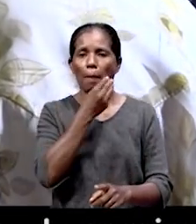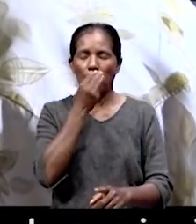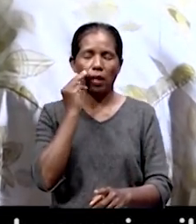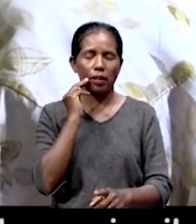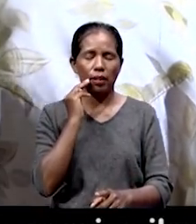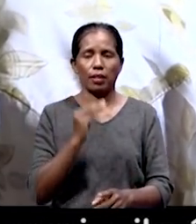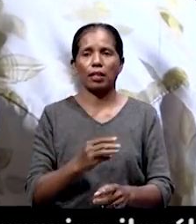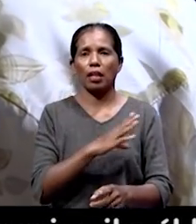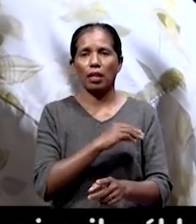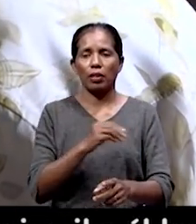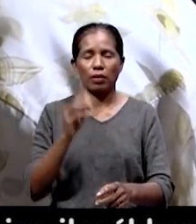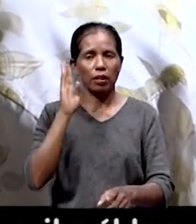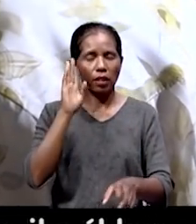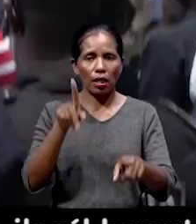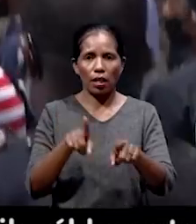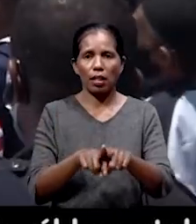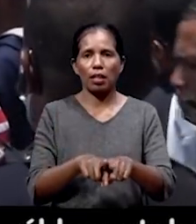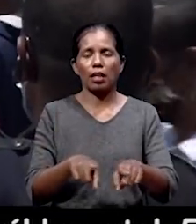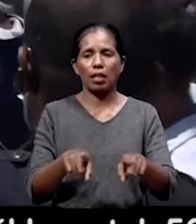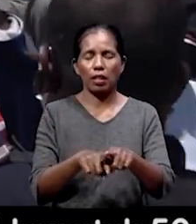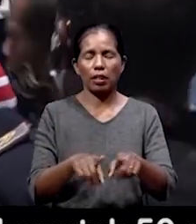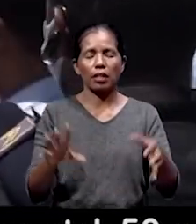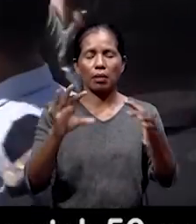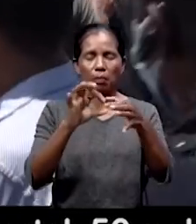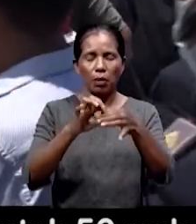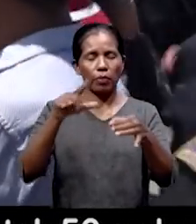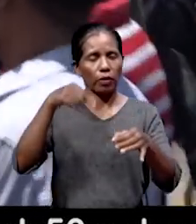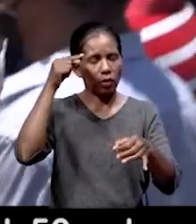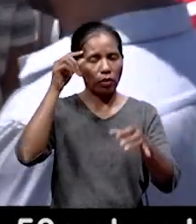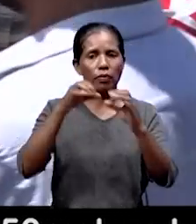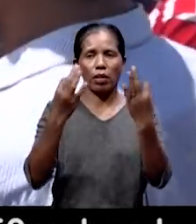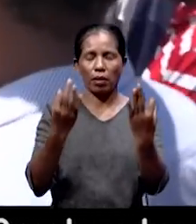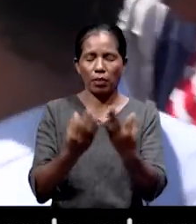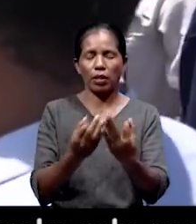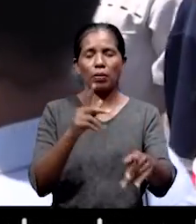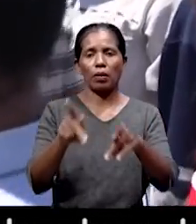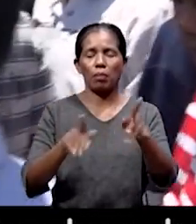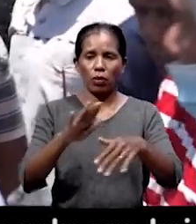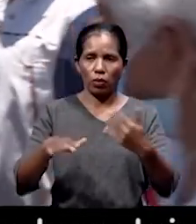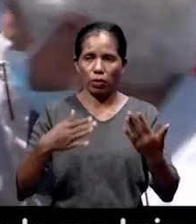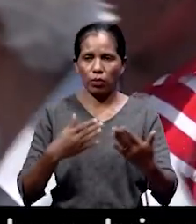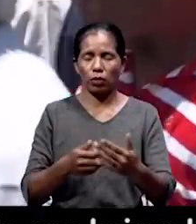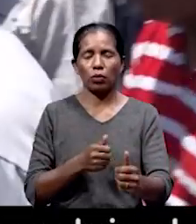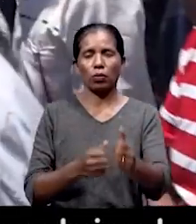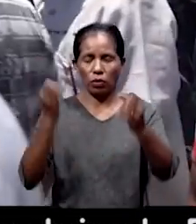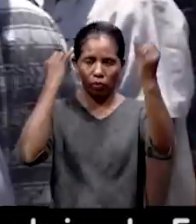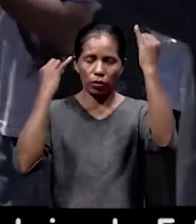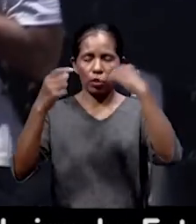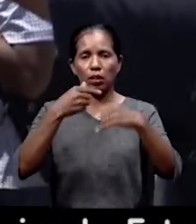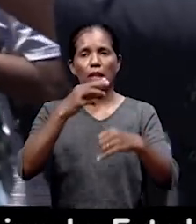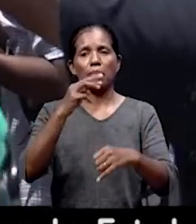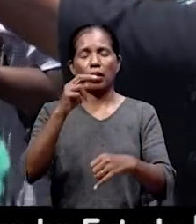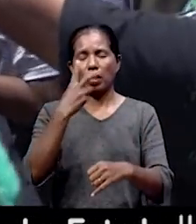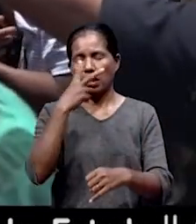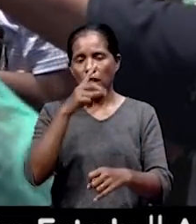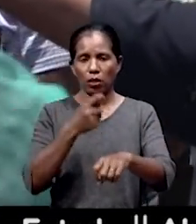mosnya alin rasi no acompanha husi membro governo família no comunidade. Tuir informasaun ne beze meni a sesta ia